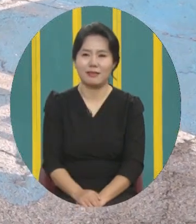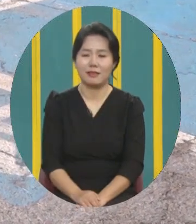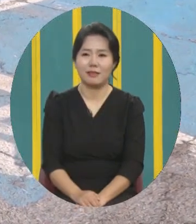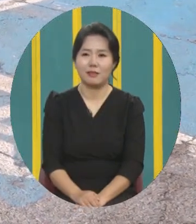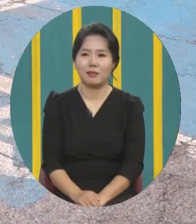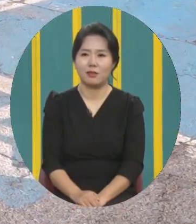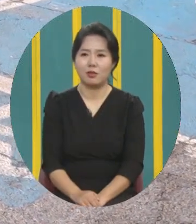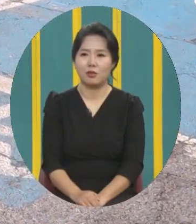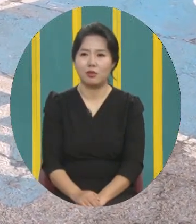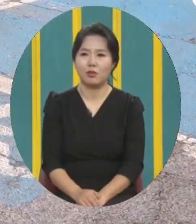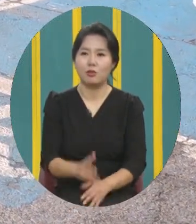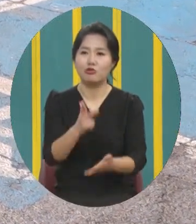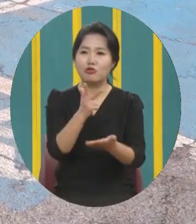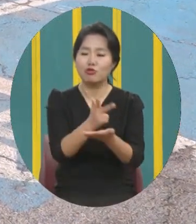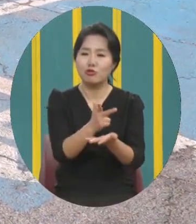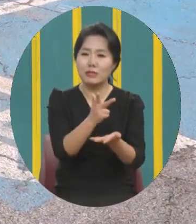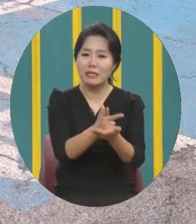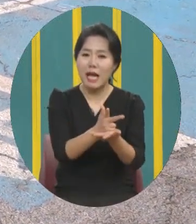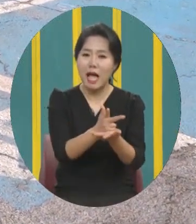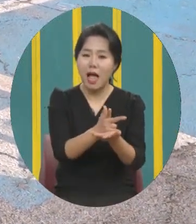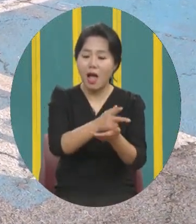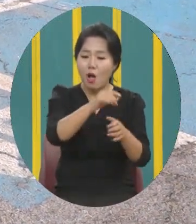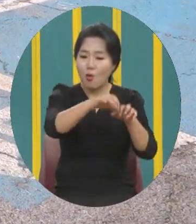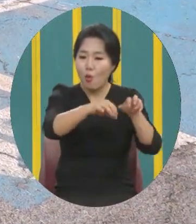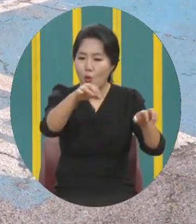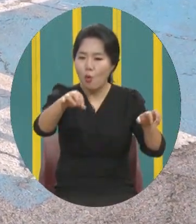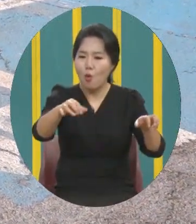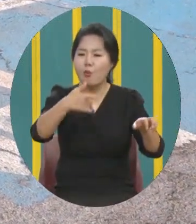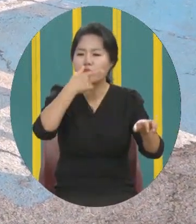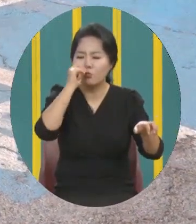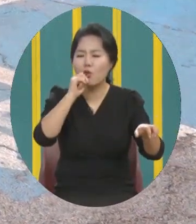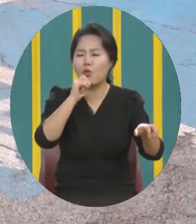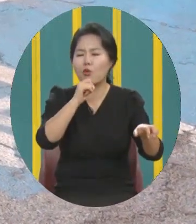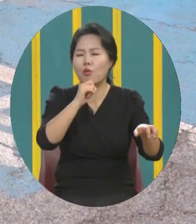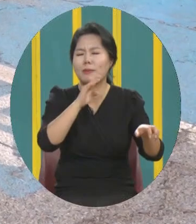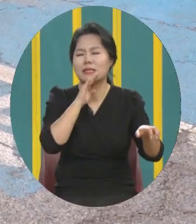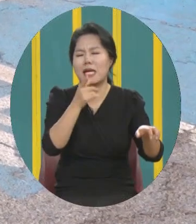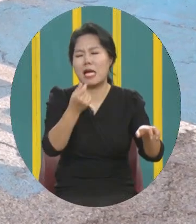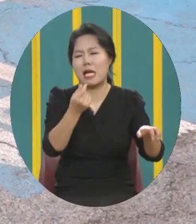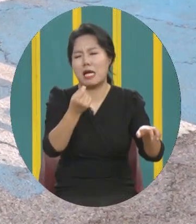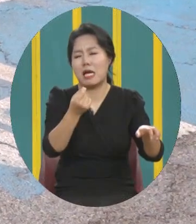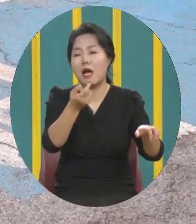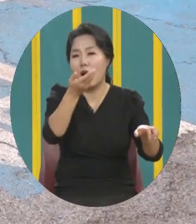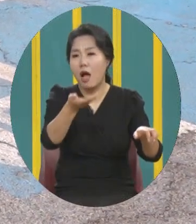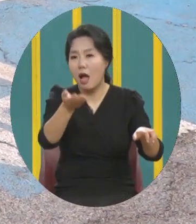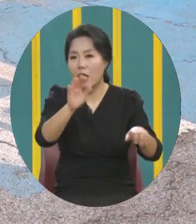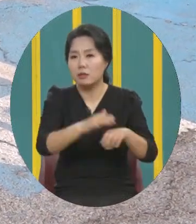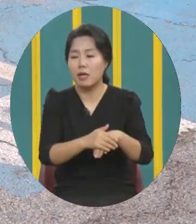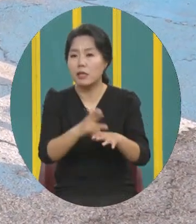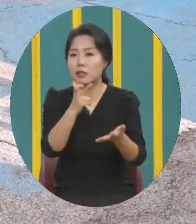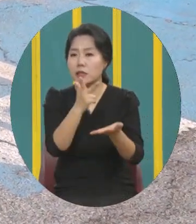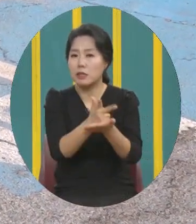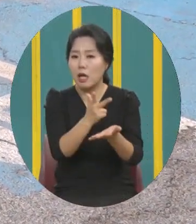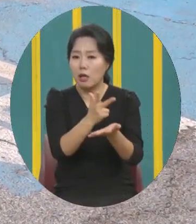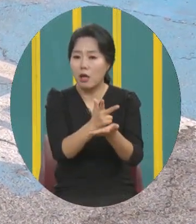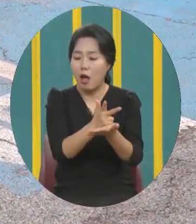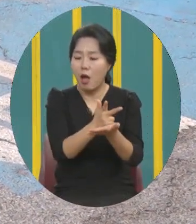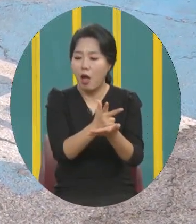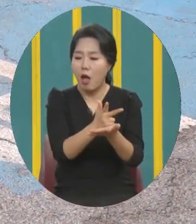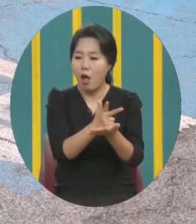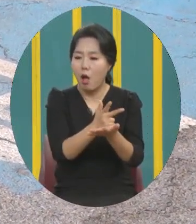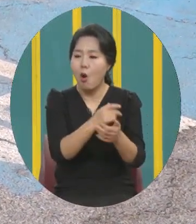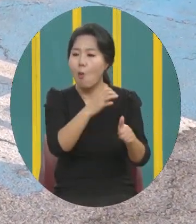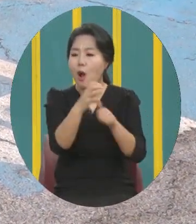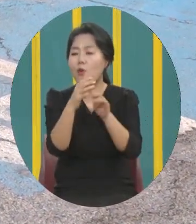주차 대수 면에 대한 부족 면도 중요하지만 장애인 주차장 시설이 이용하는 사람이 좀